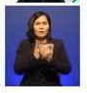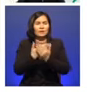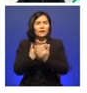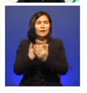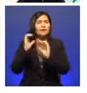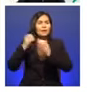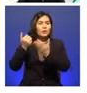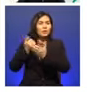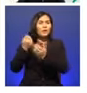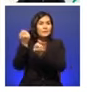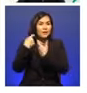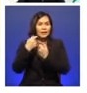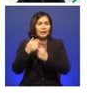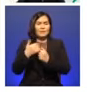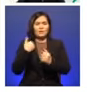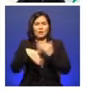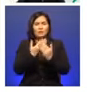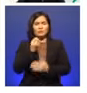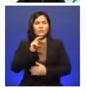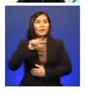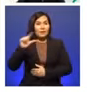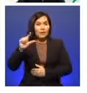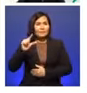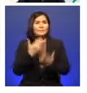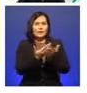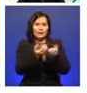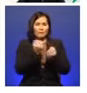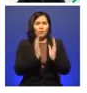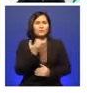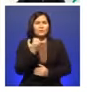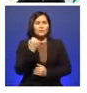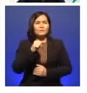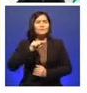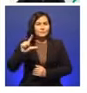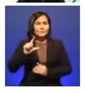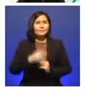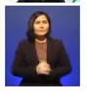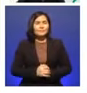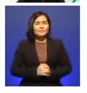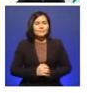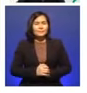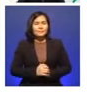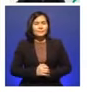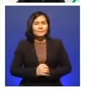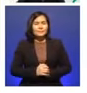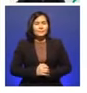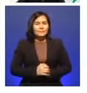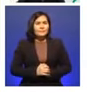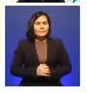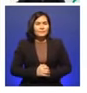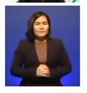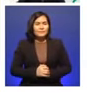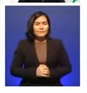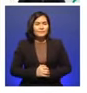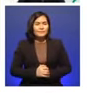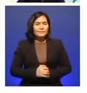ครับผู้สูงอายุทั้งหมดมี12ล้านนะครับได้รับเบี้ยยังชีพประมาณ10ล้านคนนะครับ ก็เบี้ยยังชีพนี้ก็คงต่